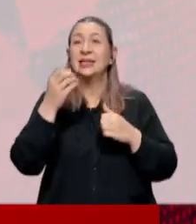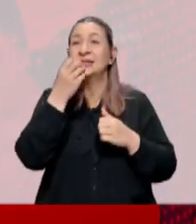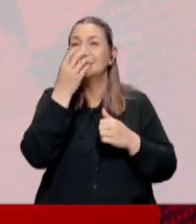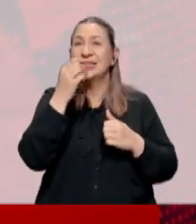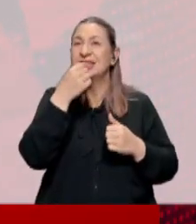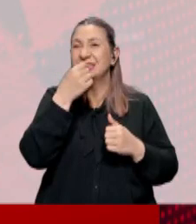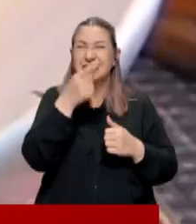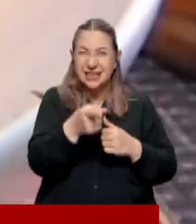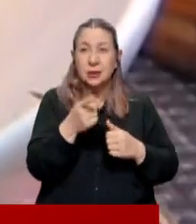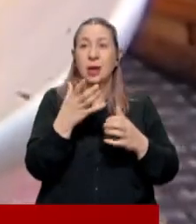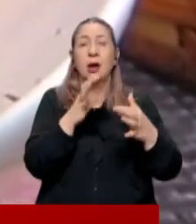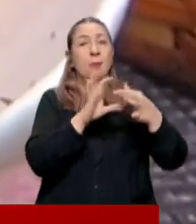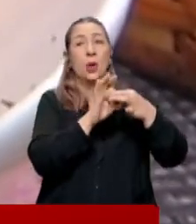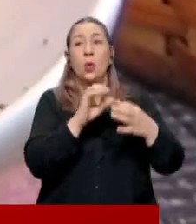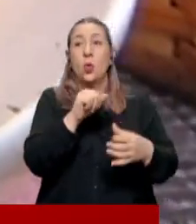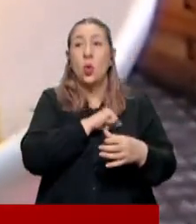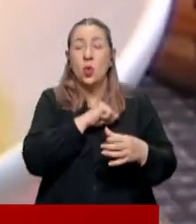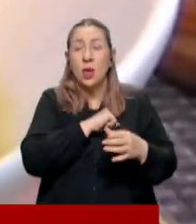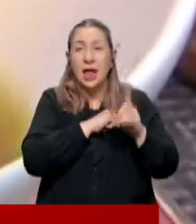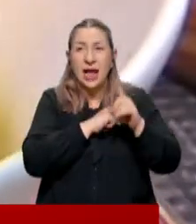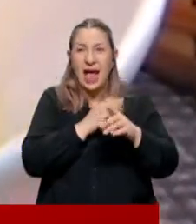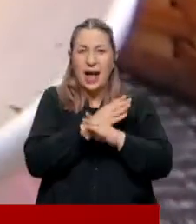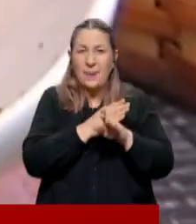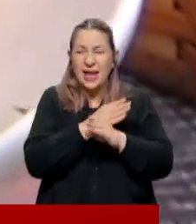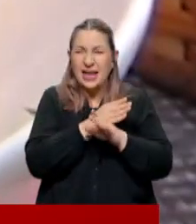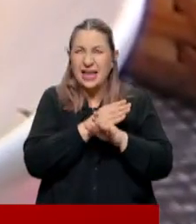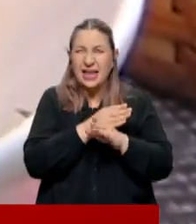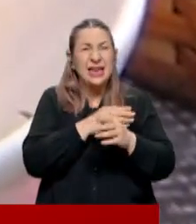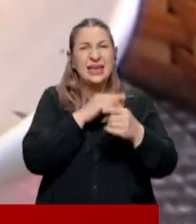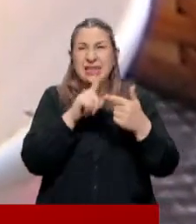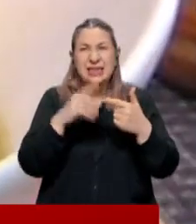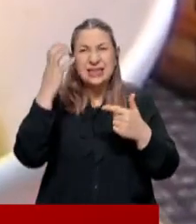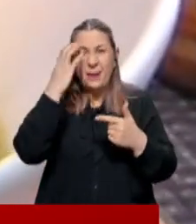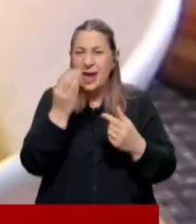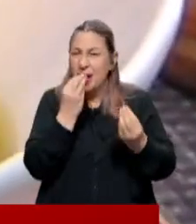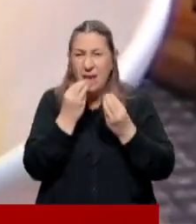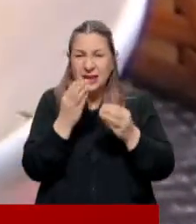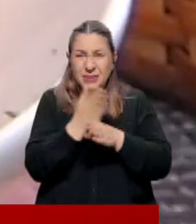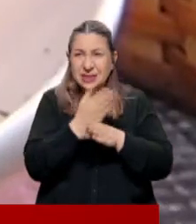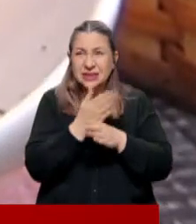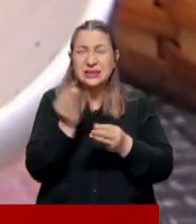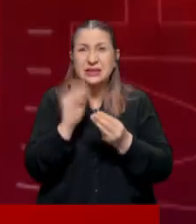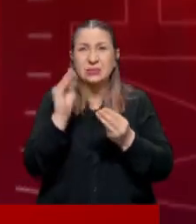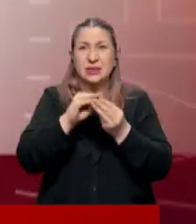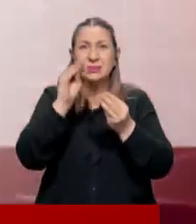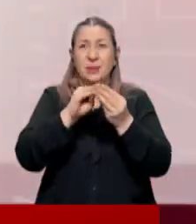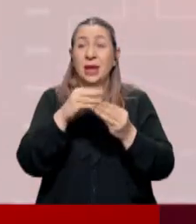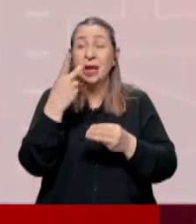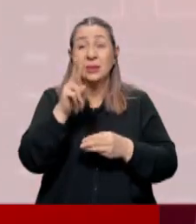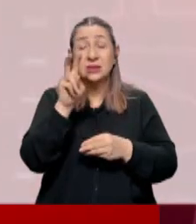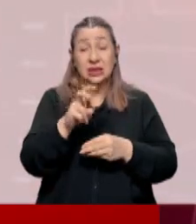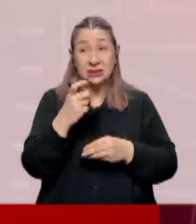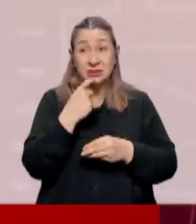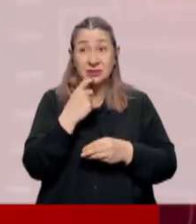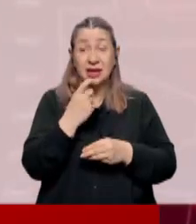da bağımlı hale geldi. Korkulan başta ekmek olmak üzere birçok temel gıda maddesine zam gelmesi.